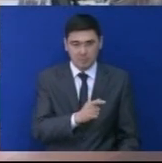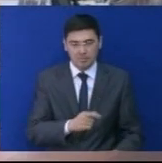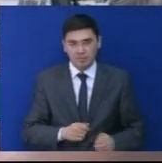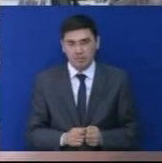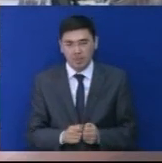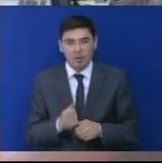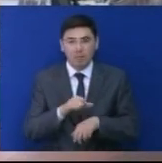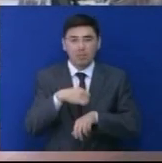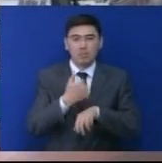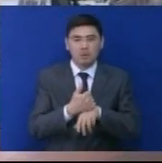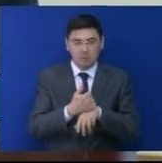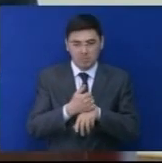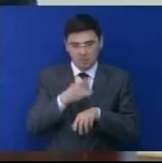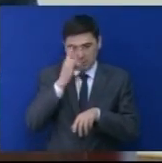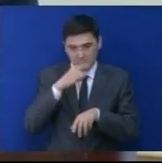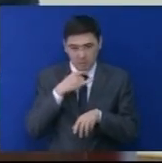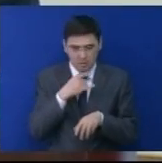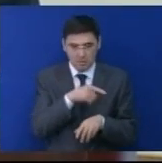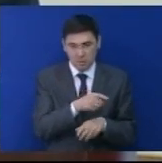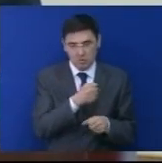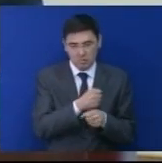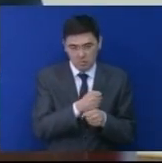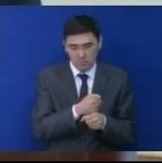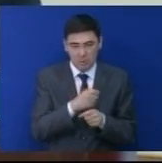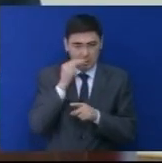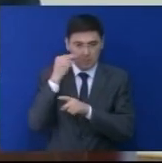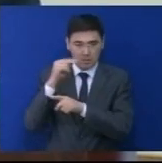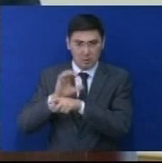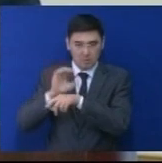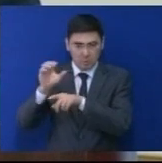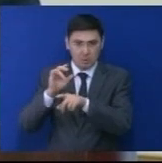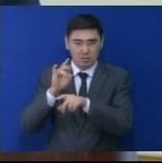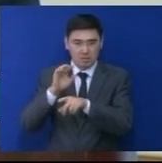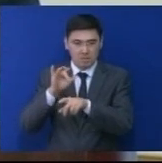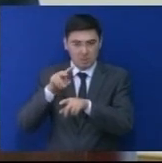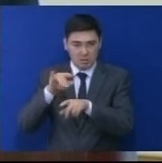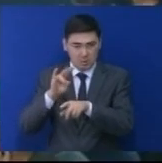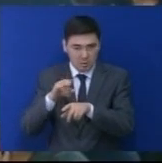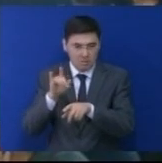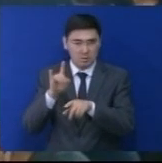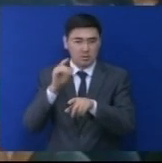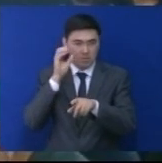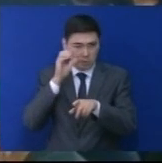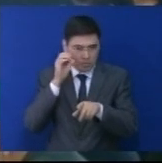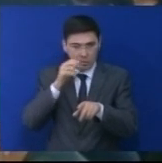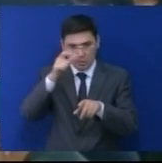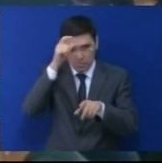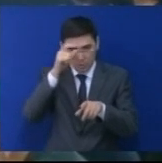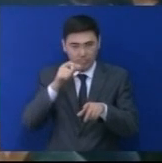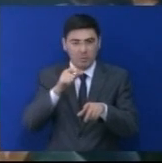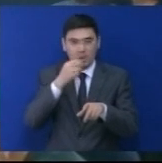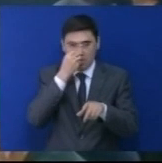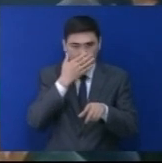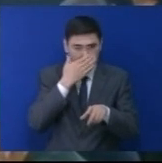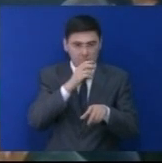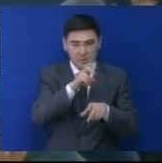Основными потребителями казахстанских обработанных товаров являются Китай, Россия, Нидерланды, Узбекистан, Великобритания, Турция, Япония,